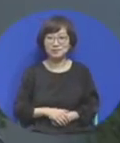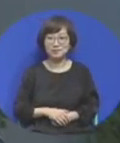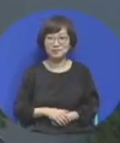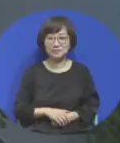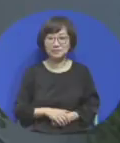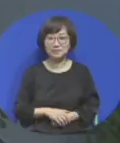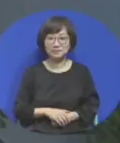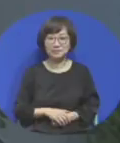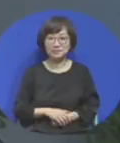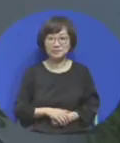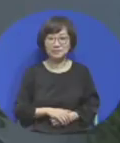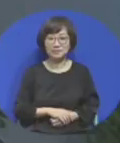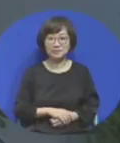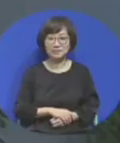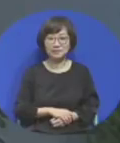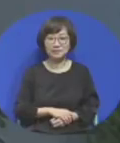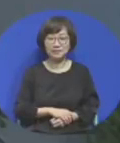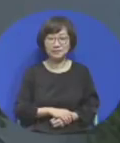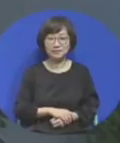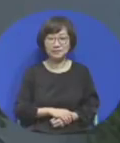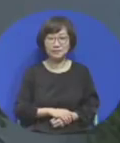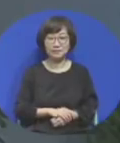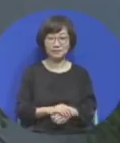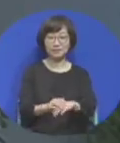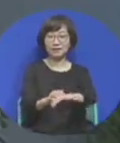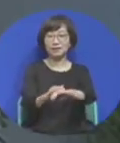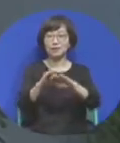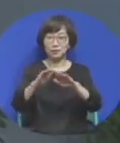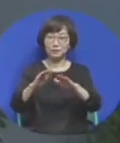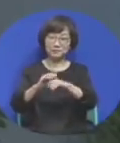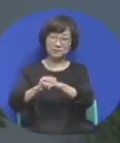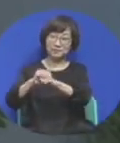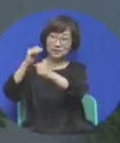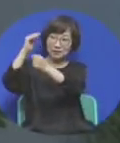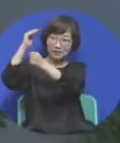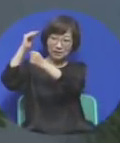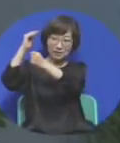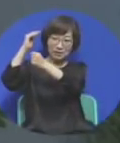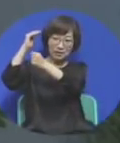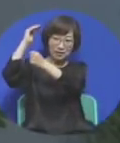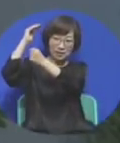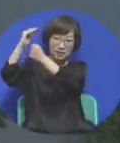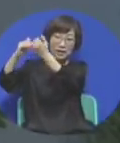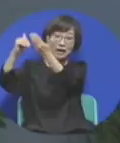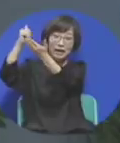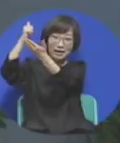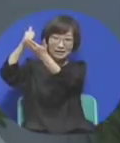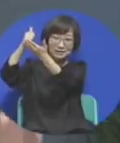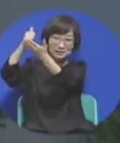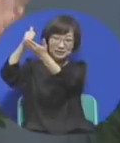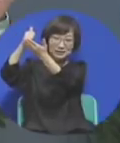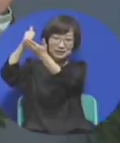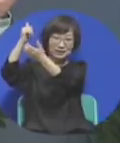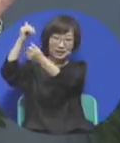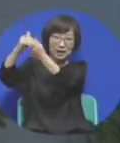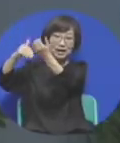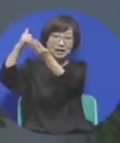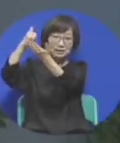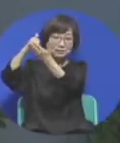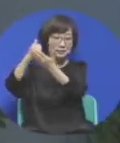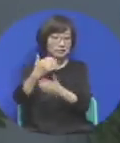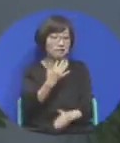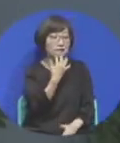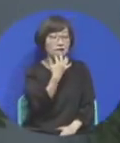그것 때문에 하나님이 지금 아브라함을 부르라는 겁니다. That's not the reason why God called Abraham. 알면 굉장히 아브라함을 지금